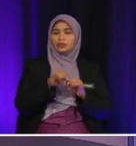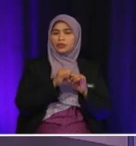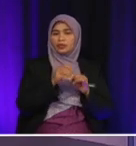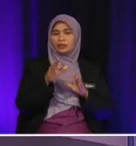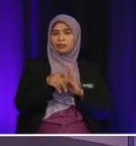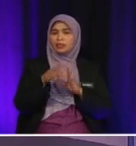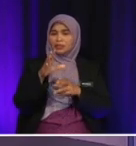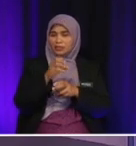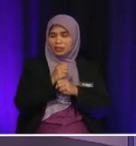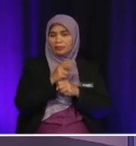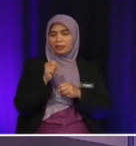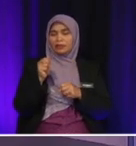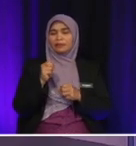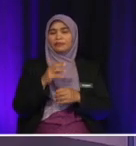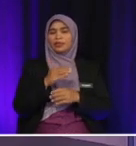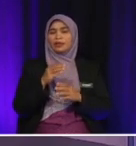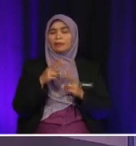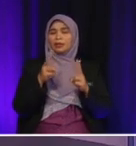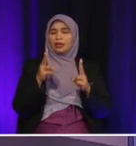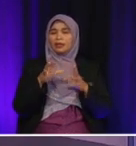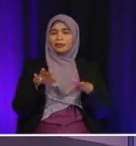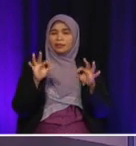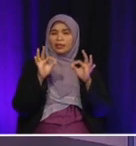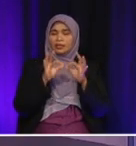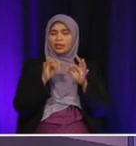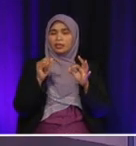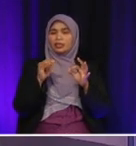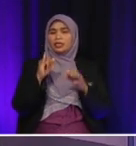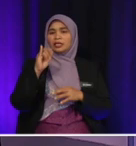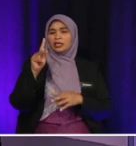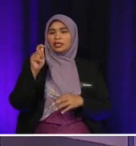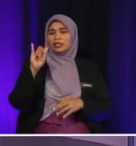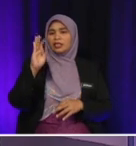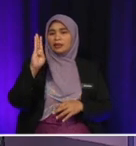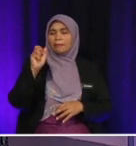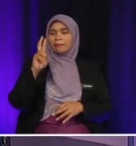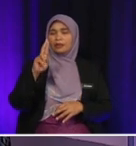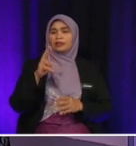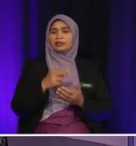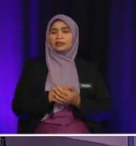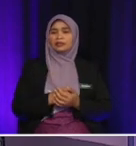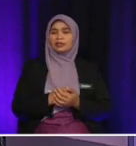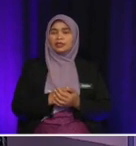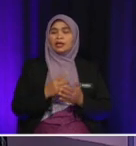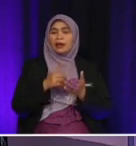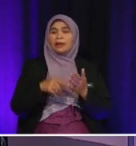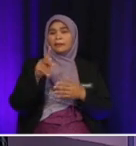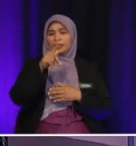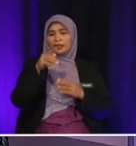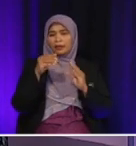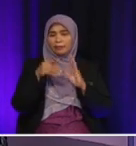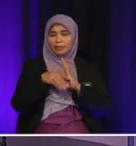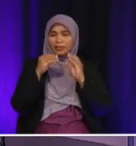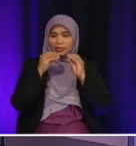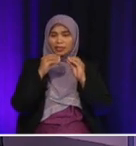dan skop yang paling penting selalunya yang sering ditanya ialah iktibar Apakah iktibar ataupun Apakah pengajaran dan